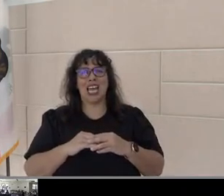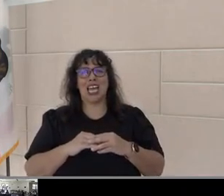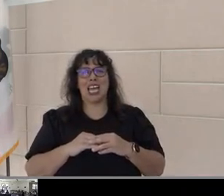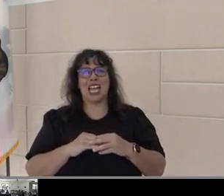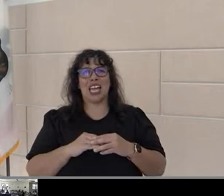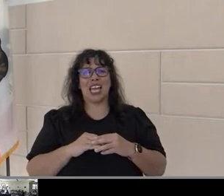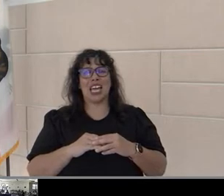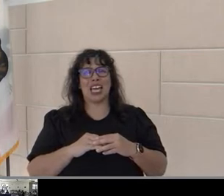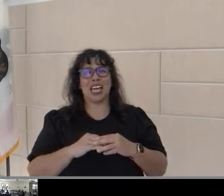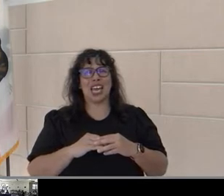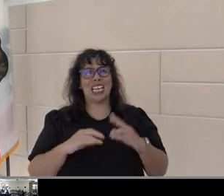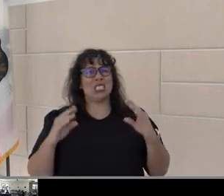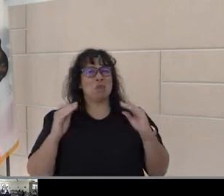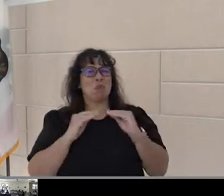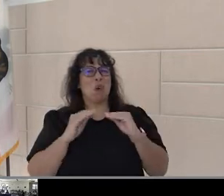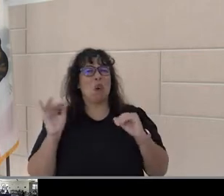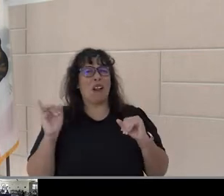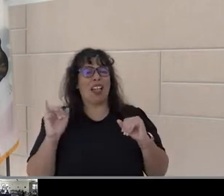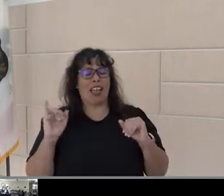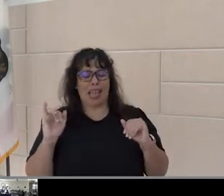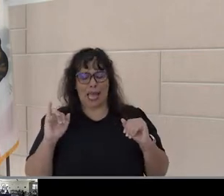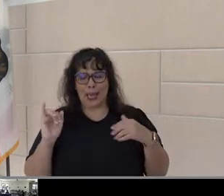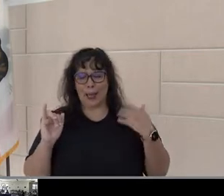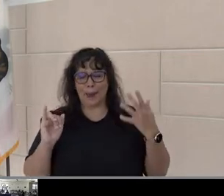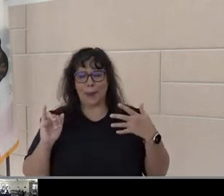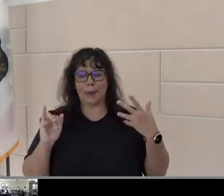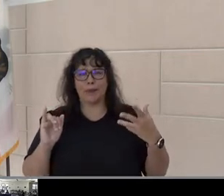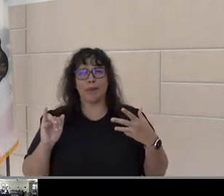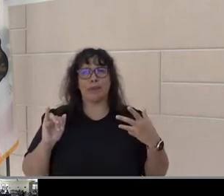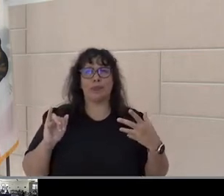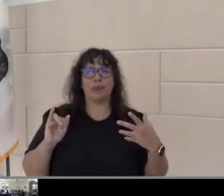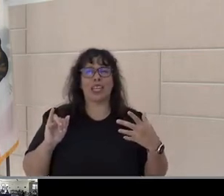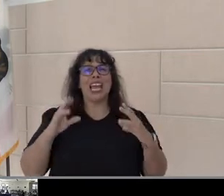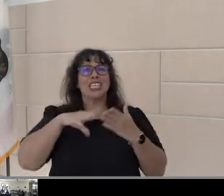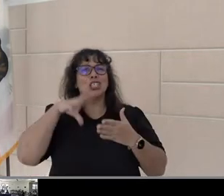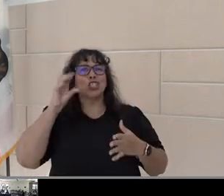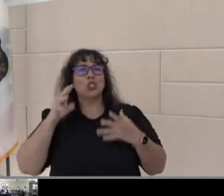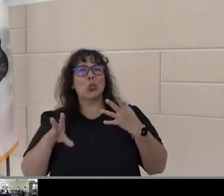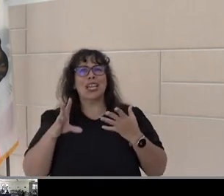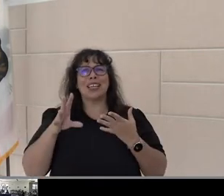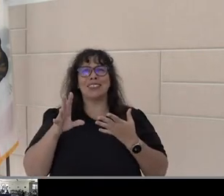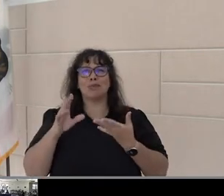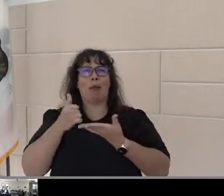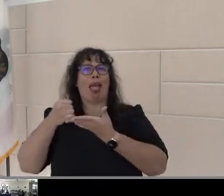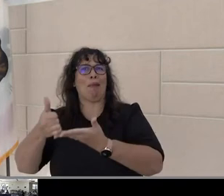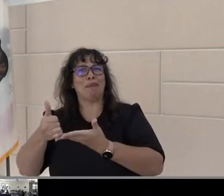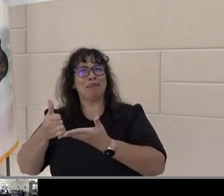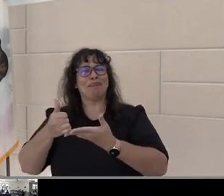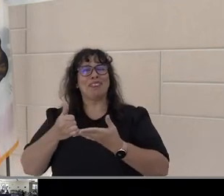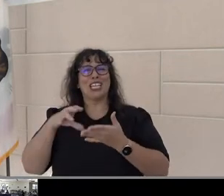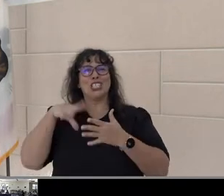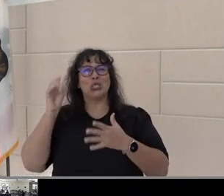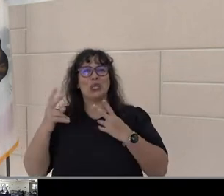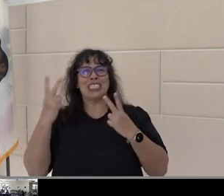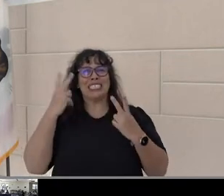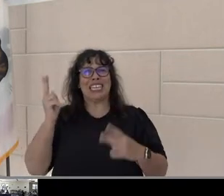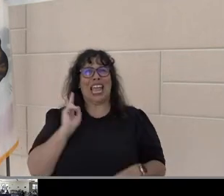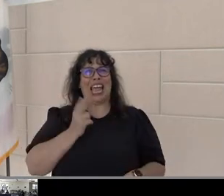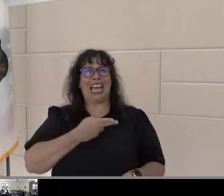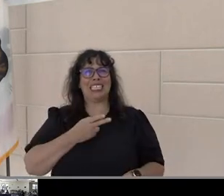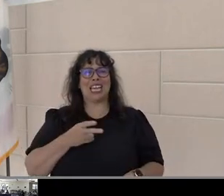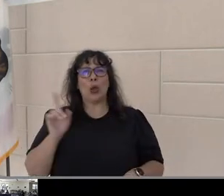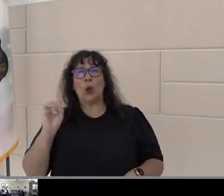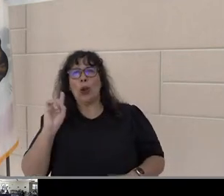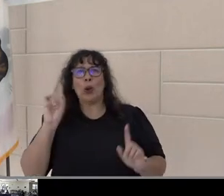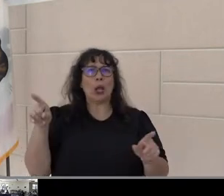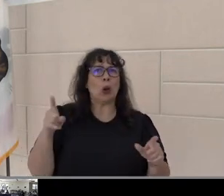នឹកជាអ្វីដែលយើងធ្វើជារៀងរាល់ថ្ងៃបន្ទាប់មកតើអ្នកអាចជួបខ្ញុំតា